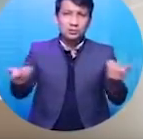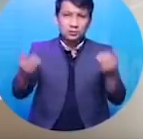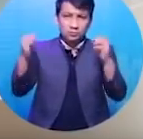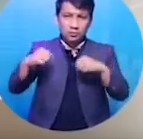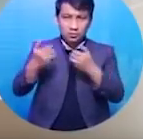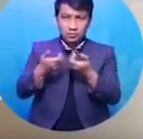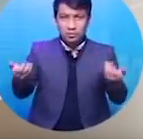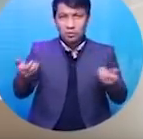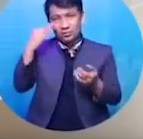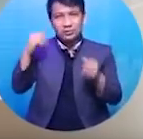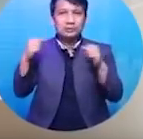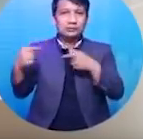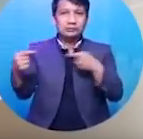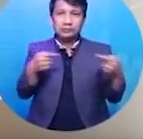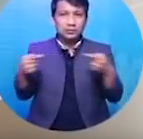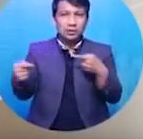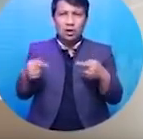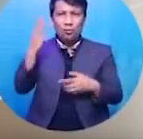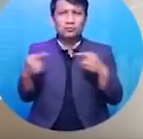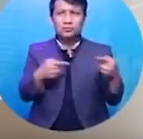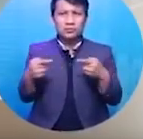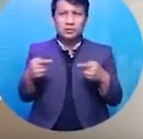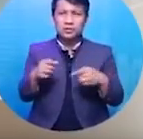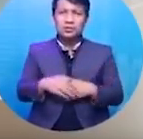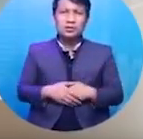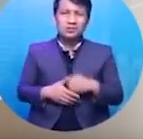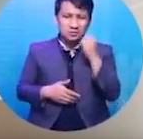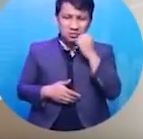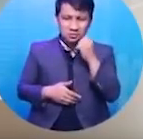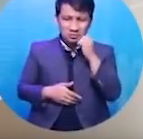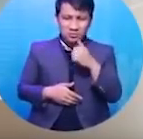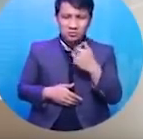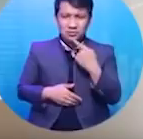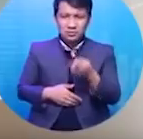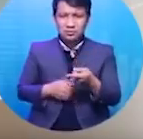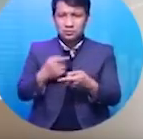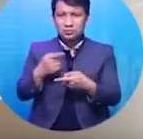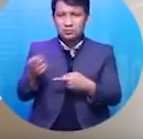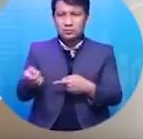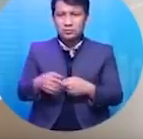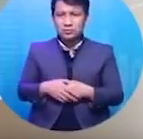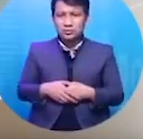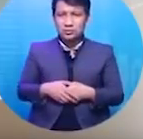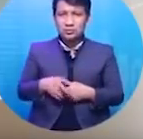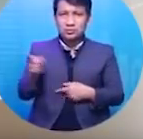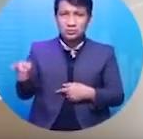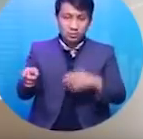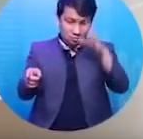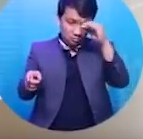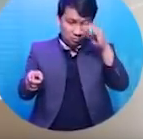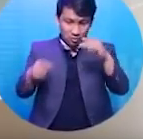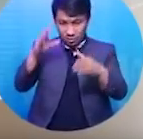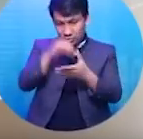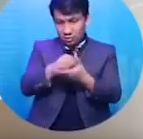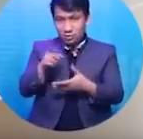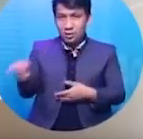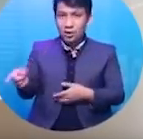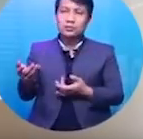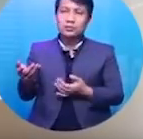lagi silang nag-aaway. At ano po pinag-aawayan, sir? Madalas po ay titingtangan ng lalaki